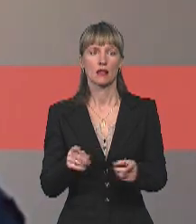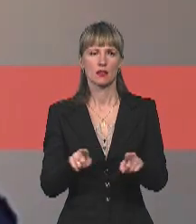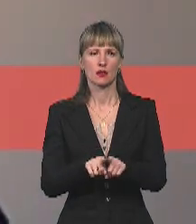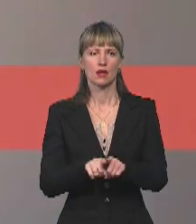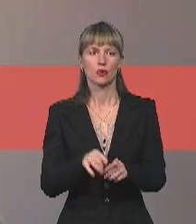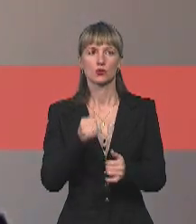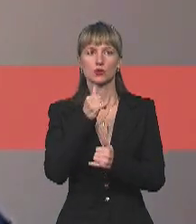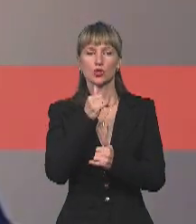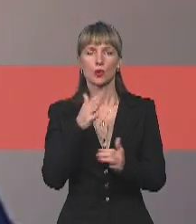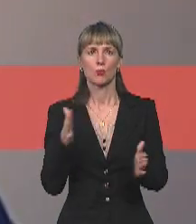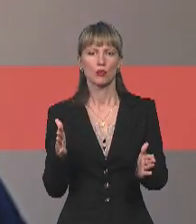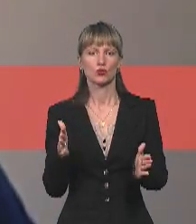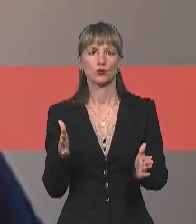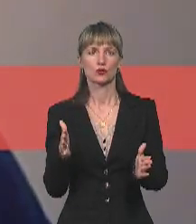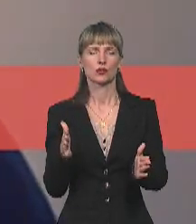не